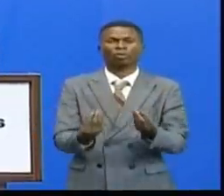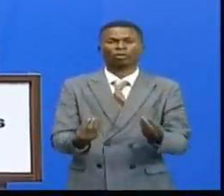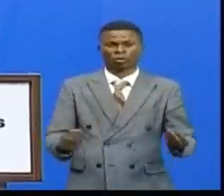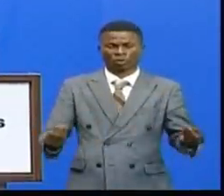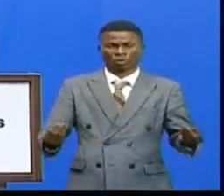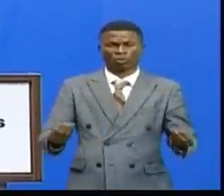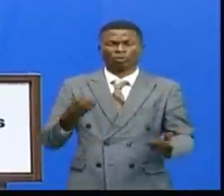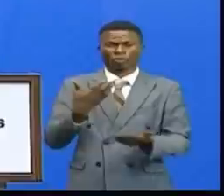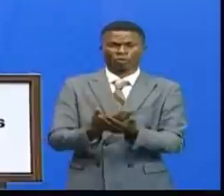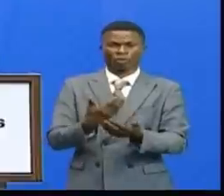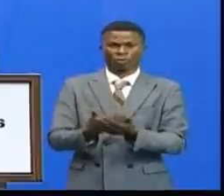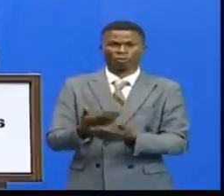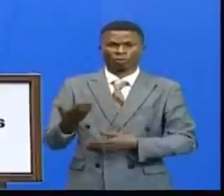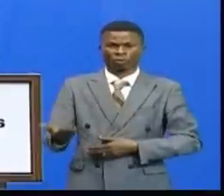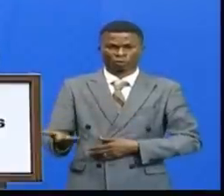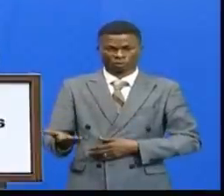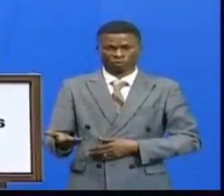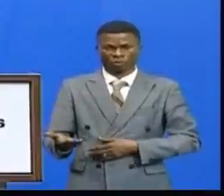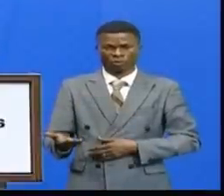solutions rapides.